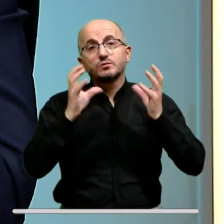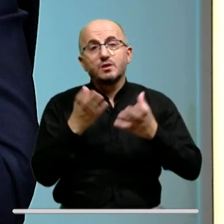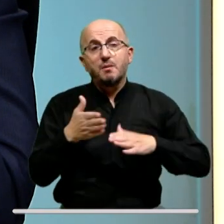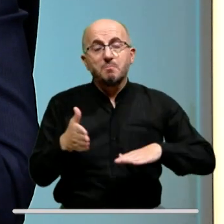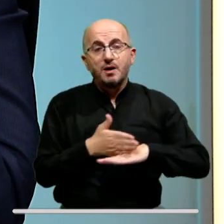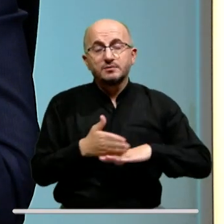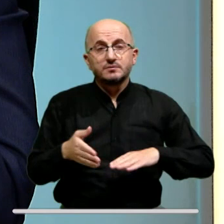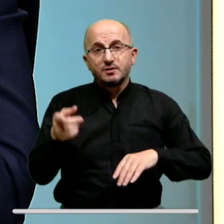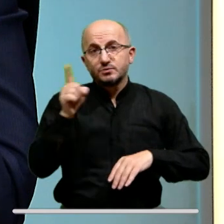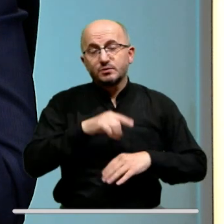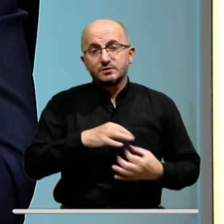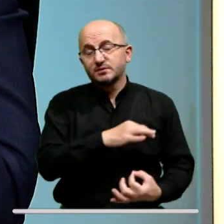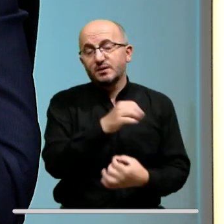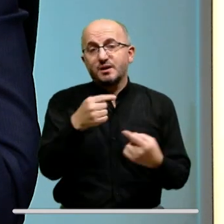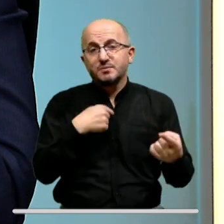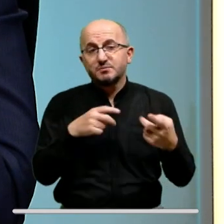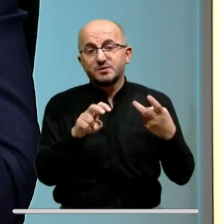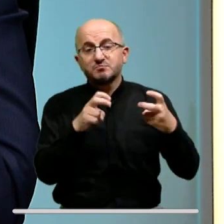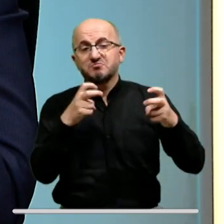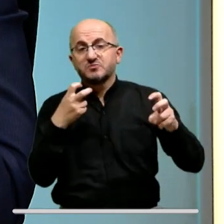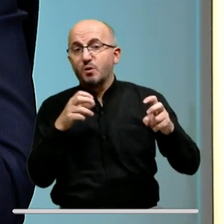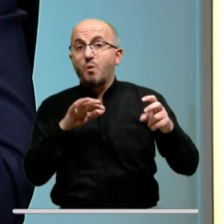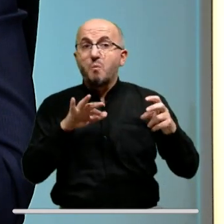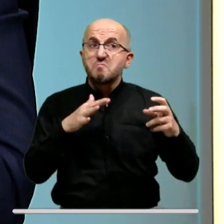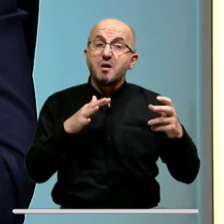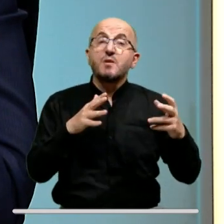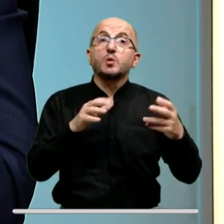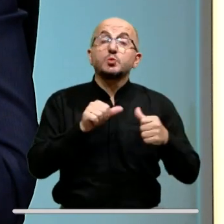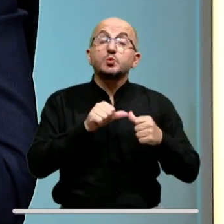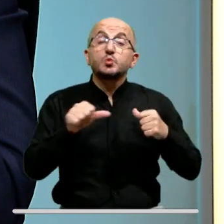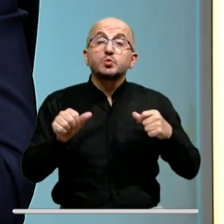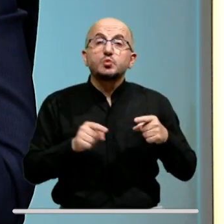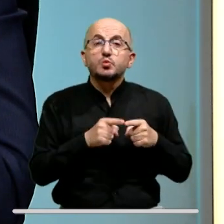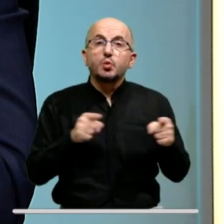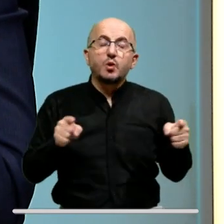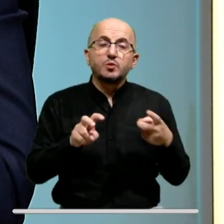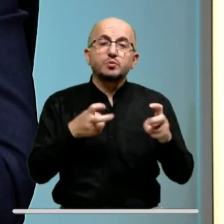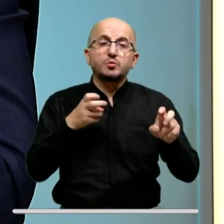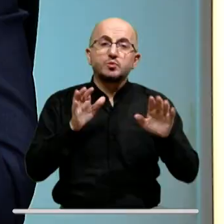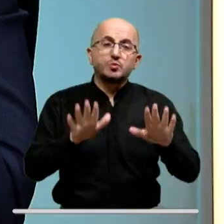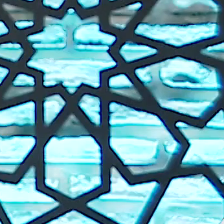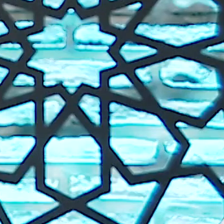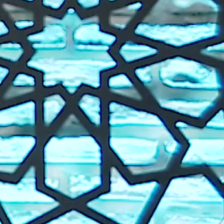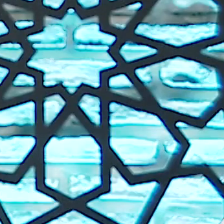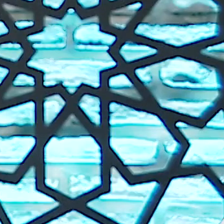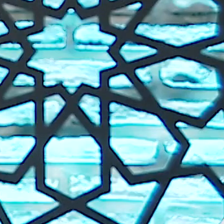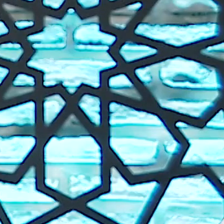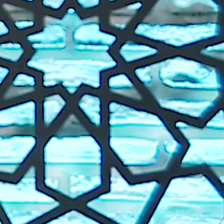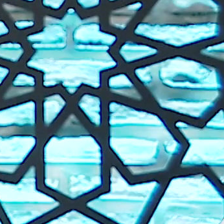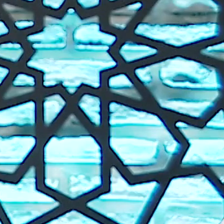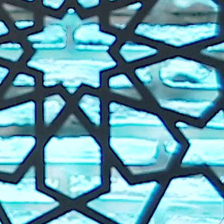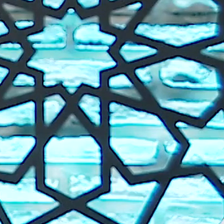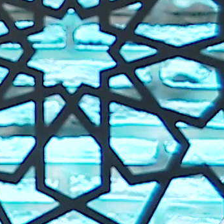insanlar birbirine kırgın olabilirler ama böyle uzun süre küs durmaları çok doğru değil yani. Ankara'dan bir